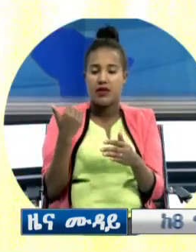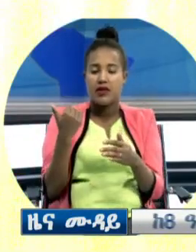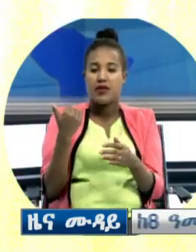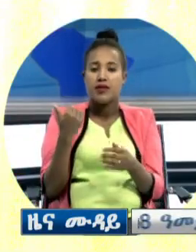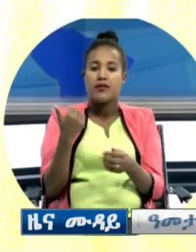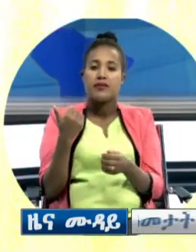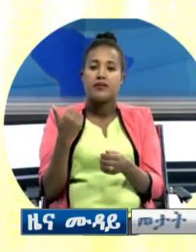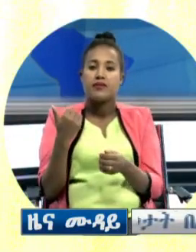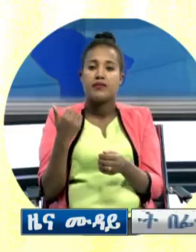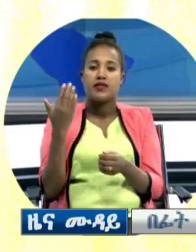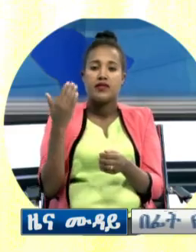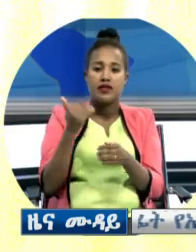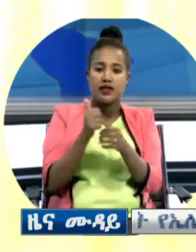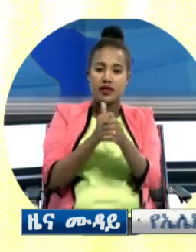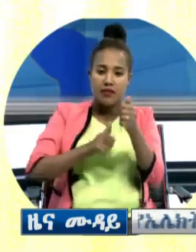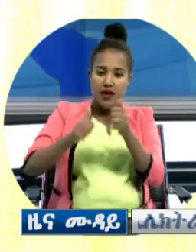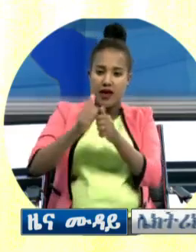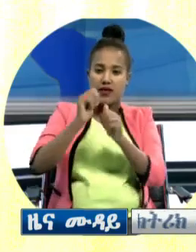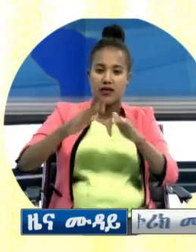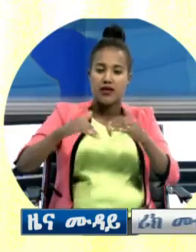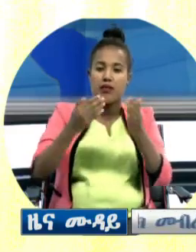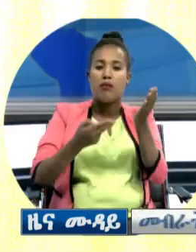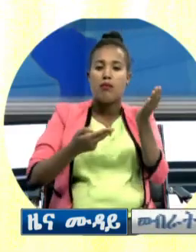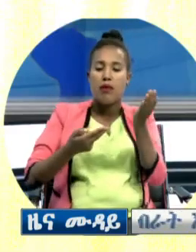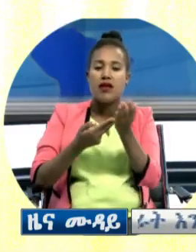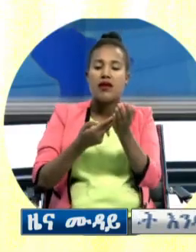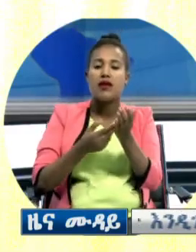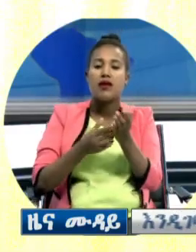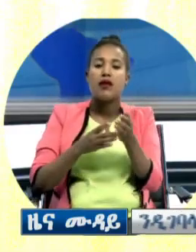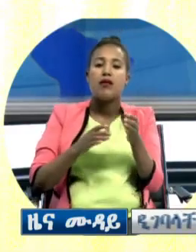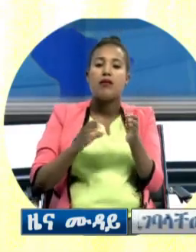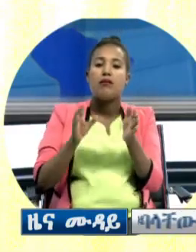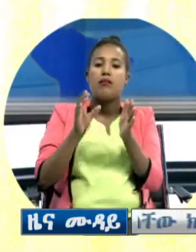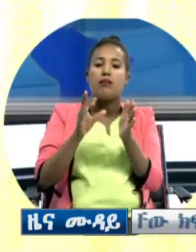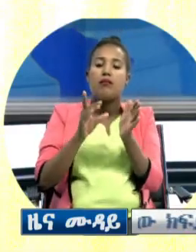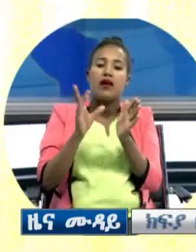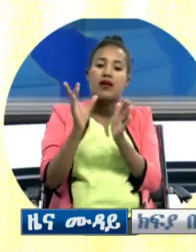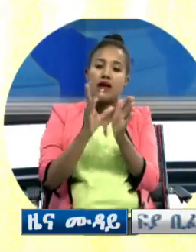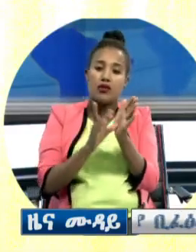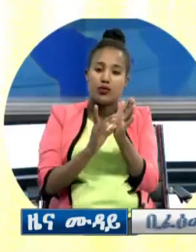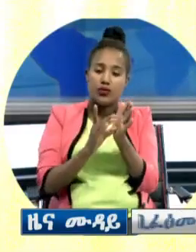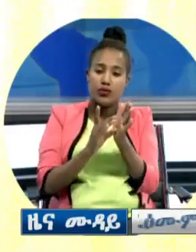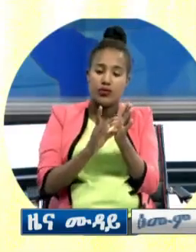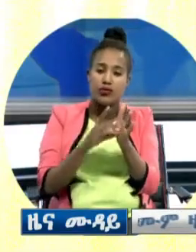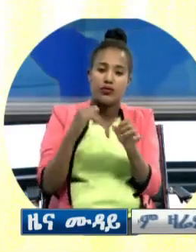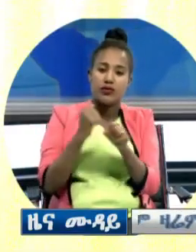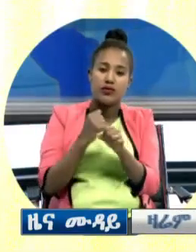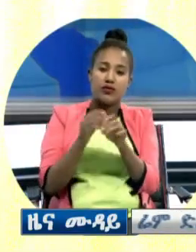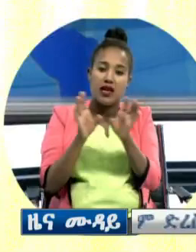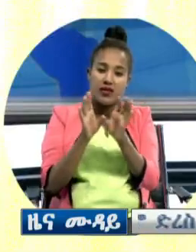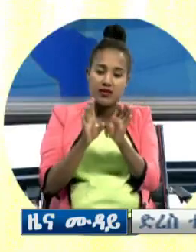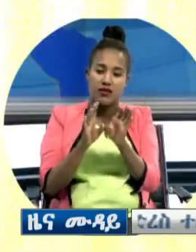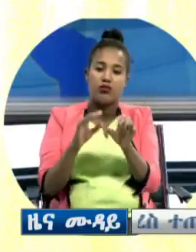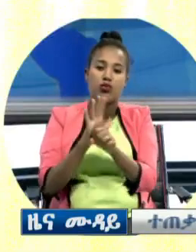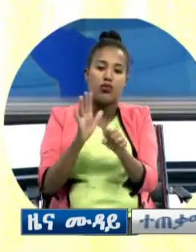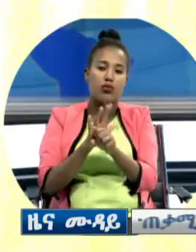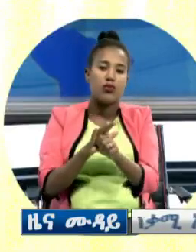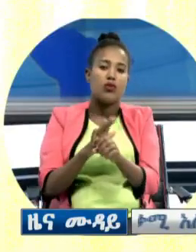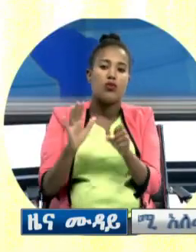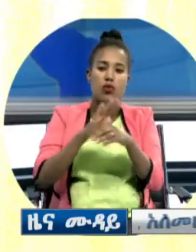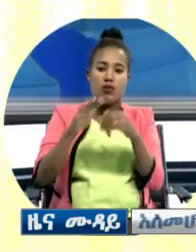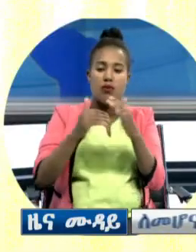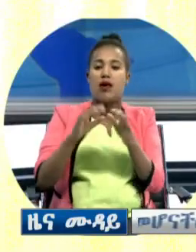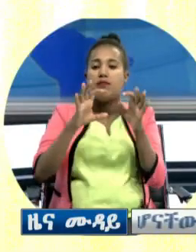የሚሰራው። ቅድሚያ ሰጥተን ባለ ካርዱ ነው ወይም የፕሪፔድ ካርድ ስራ ጀምረናል። አሁን በቅርብ ጊዜ ሙሉ ለሙሉ ሁሉንም